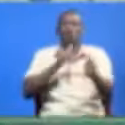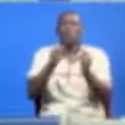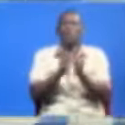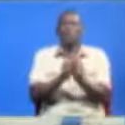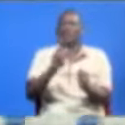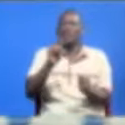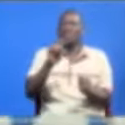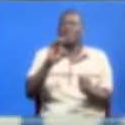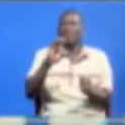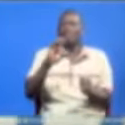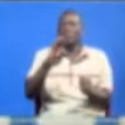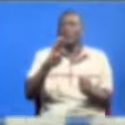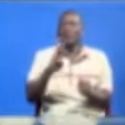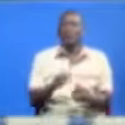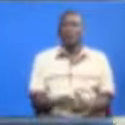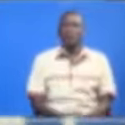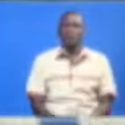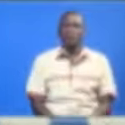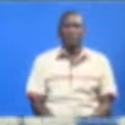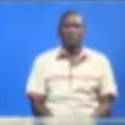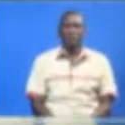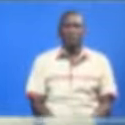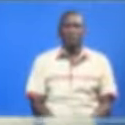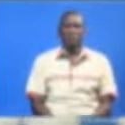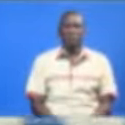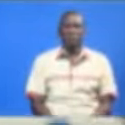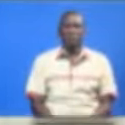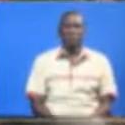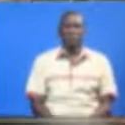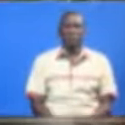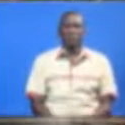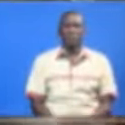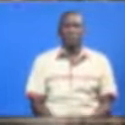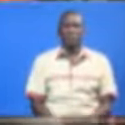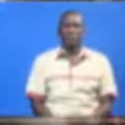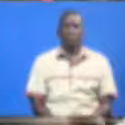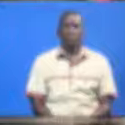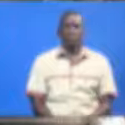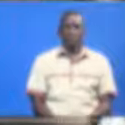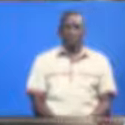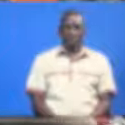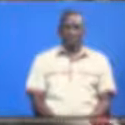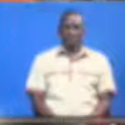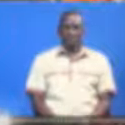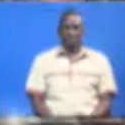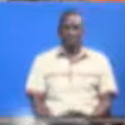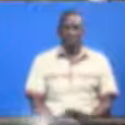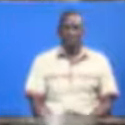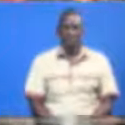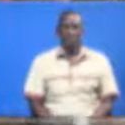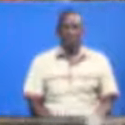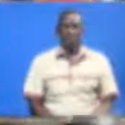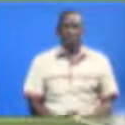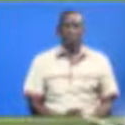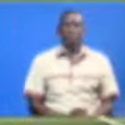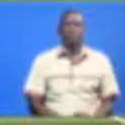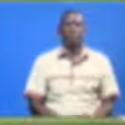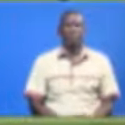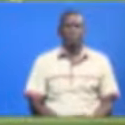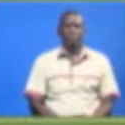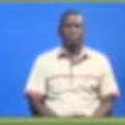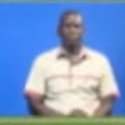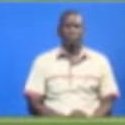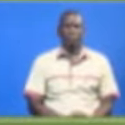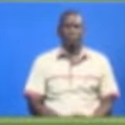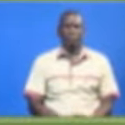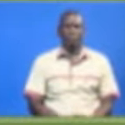kwamba amesawazisha mambo na yakawa moja kwa moja, na likawa bao la kwanza Jeremiah Wangila kufungwa katika mashindano haya. Birthday boy Leopards